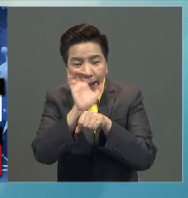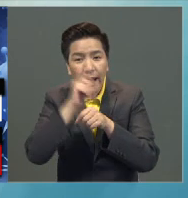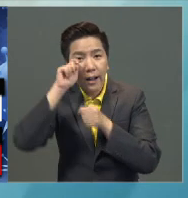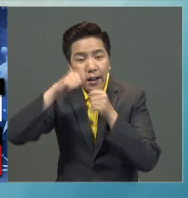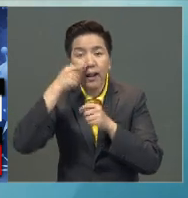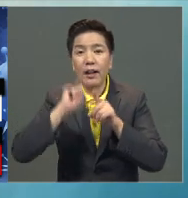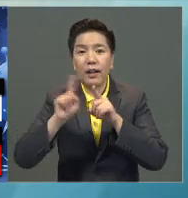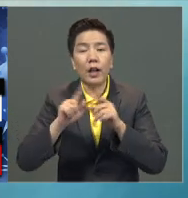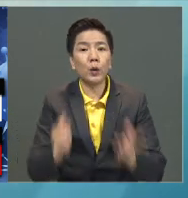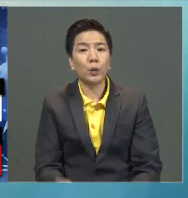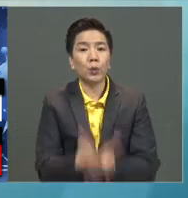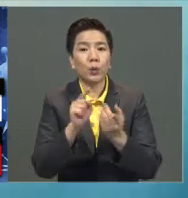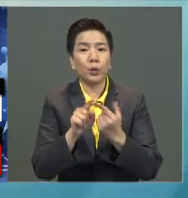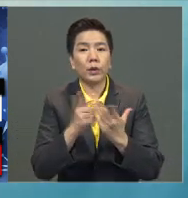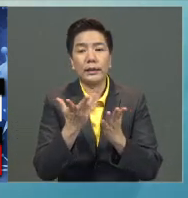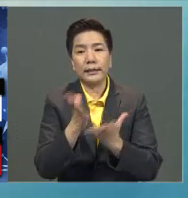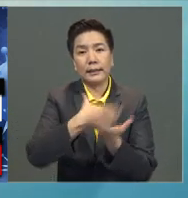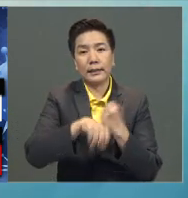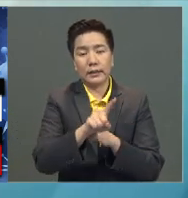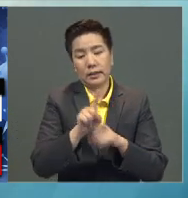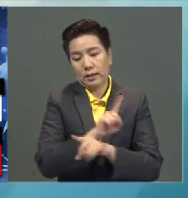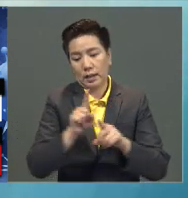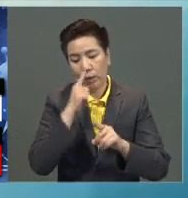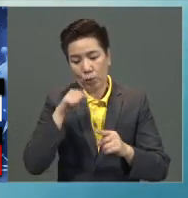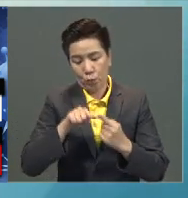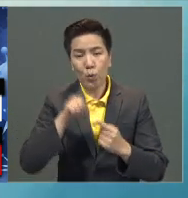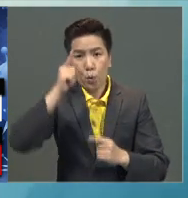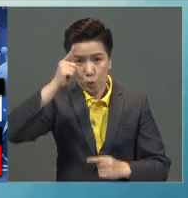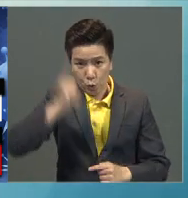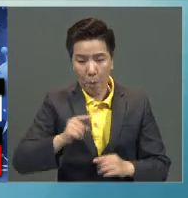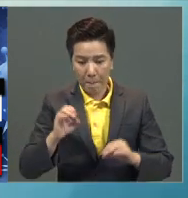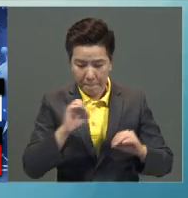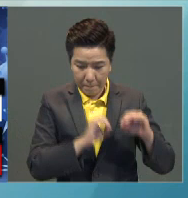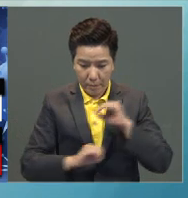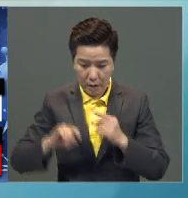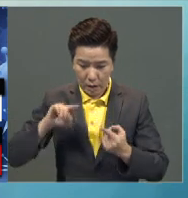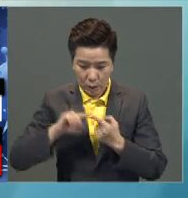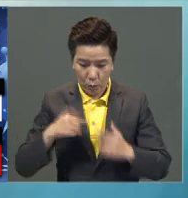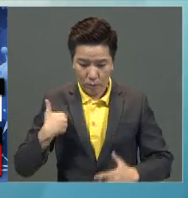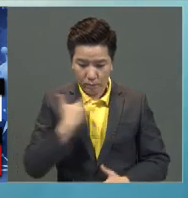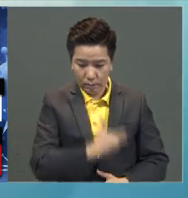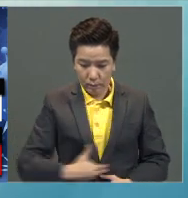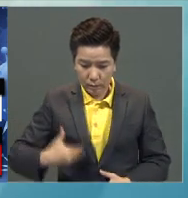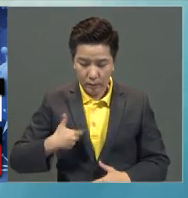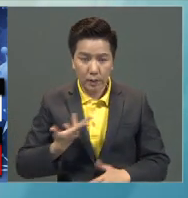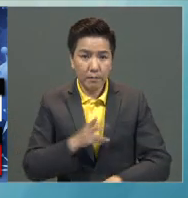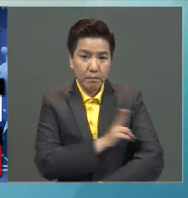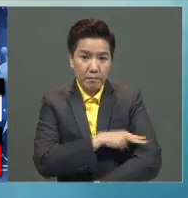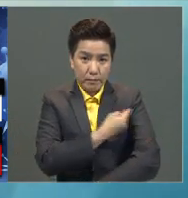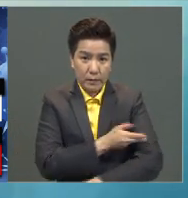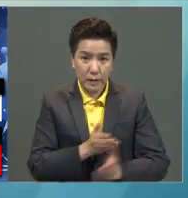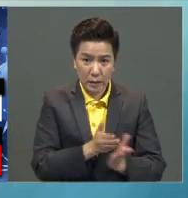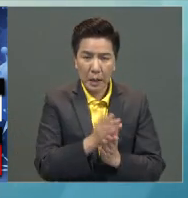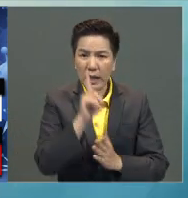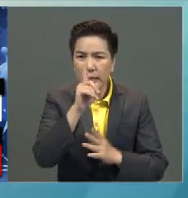ระตุ้นเศรษฐกิจแต่อยู่บนพื้นฐานของความปลอดภัยทางด้านสาธารณสุขเครื่องมือเพียงอย่างเดียวที่จะประกันได้ว่าสิ่งที่เรา